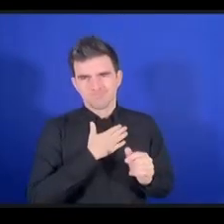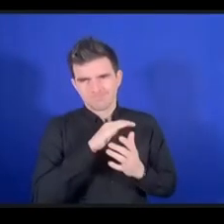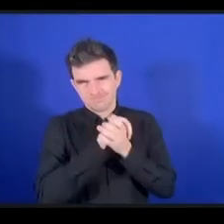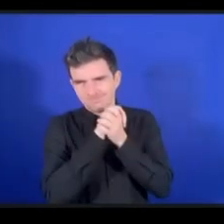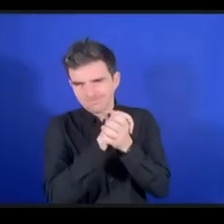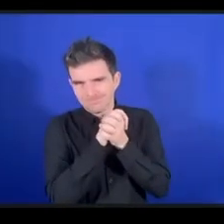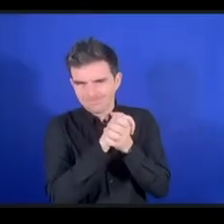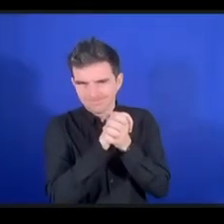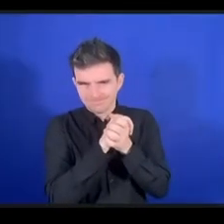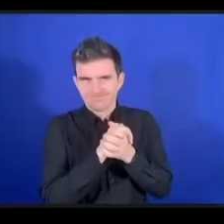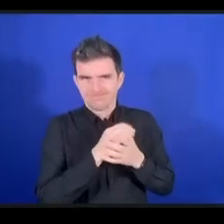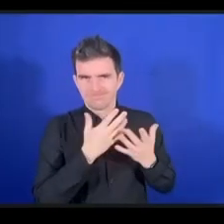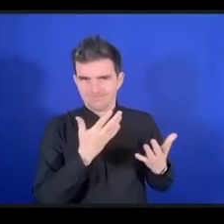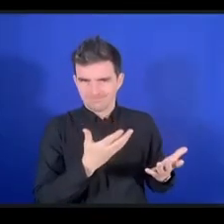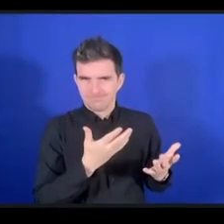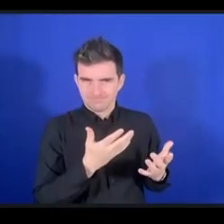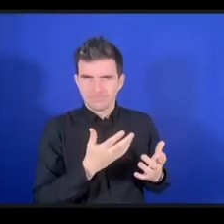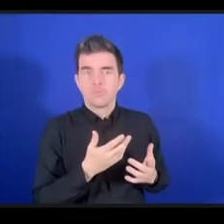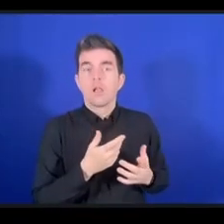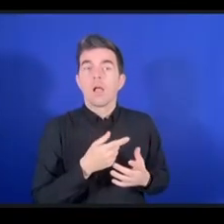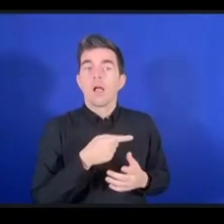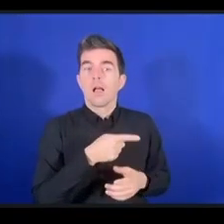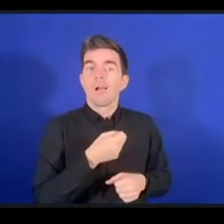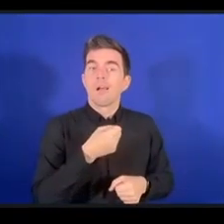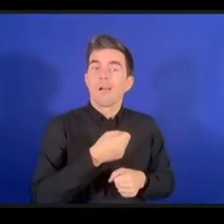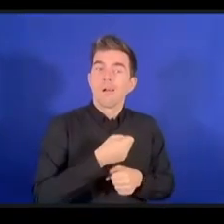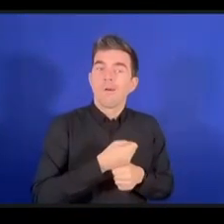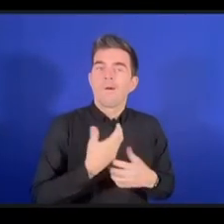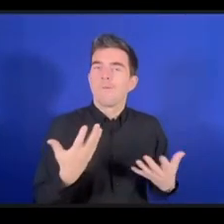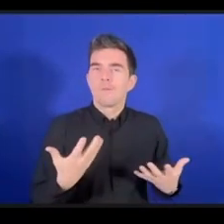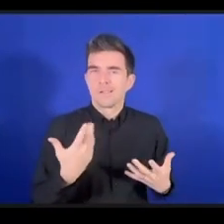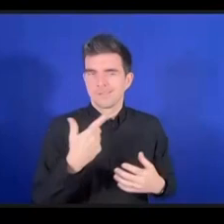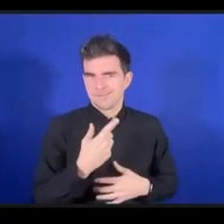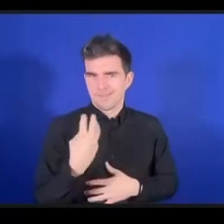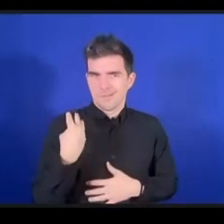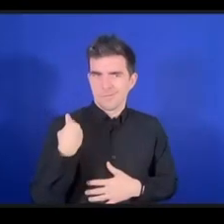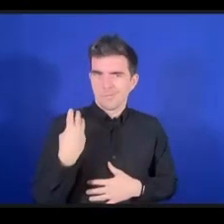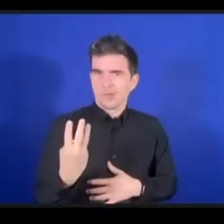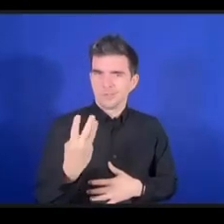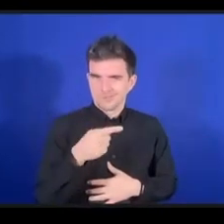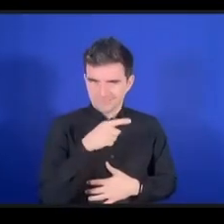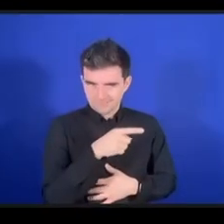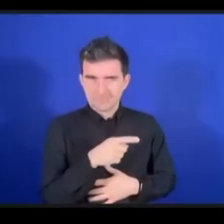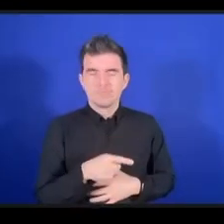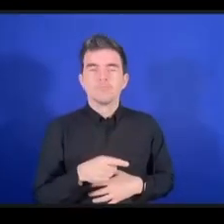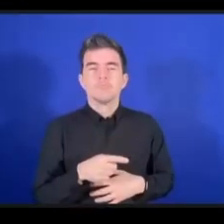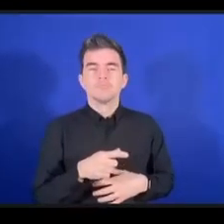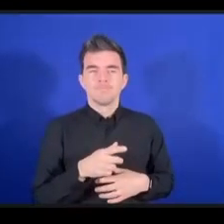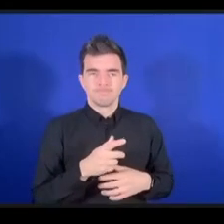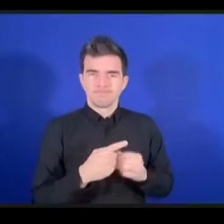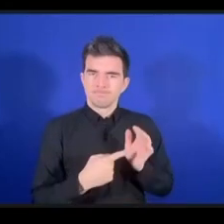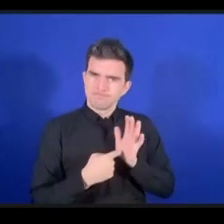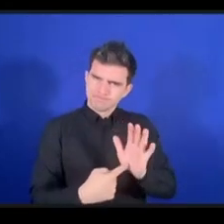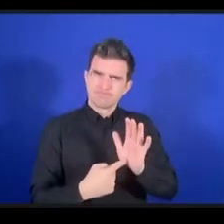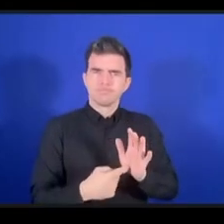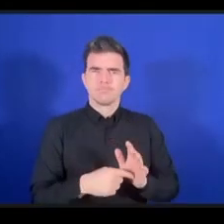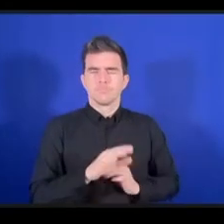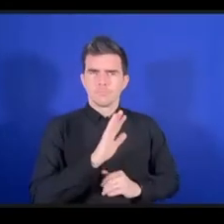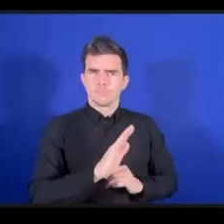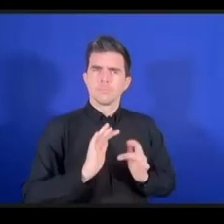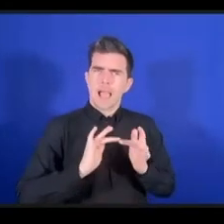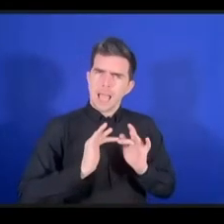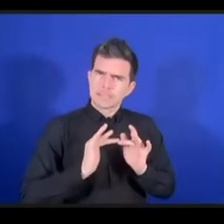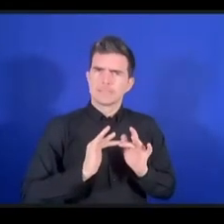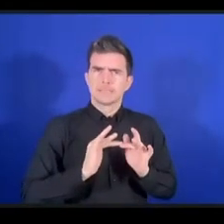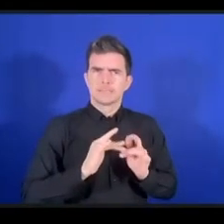他是这个代表 叫核心互联网价值动态联